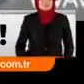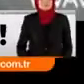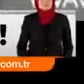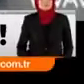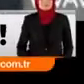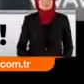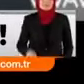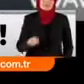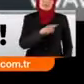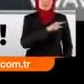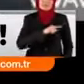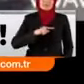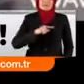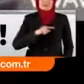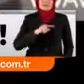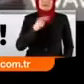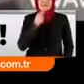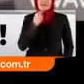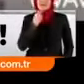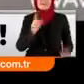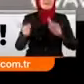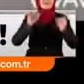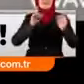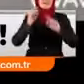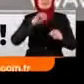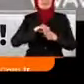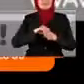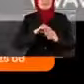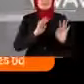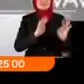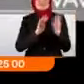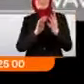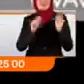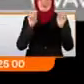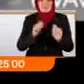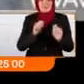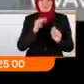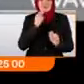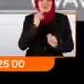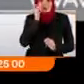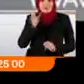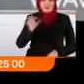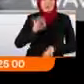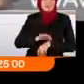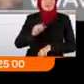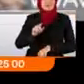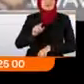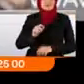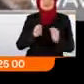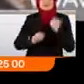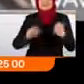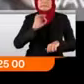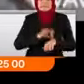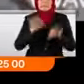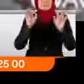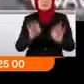ve diğerleri dikkatini dağıtmak istedi ama kadın başına geleni Hemen fark etti gergin anlarda böyle başladı Zaten kadın